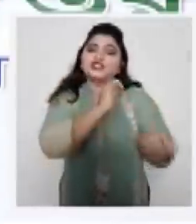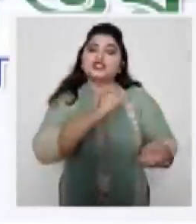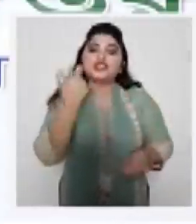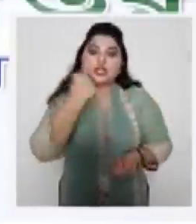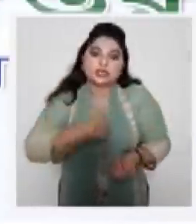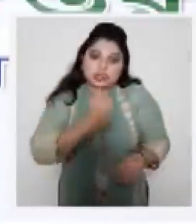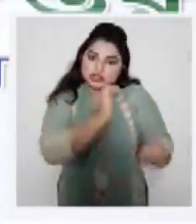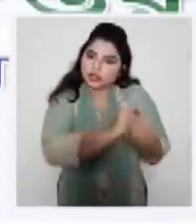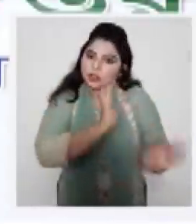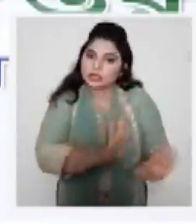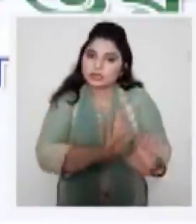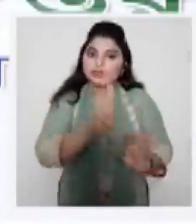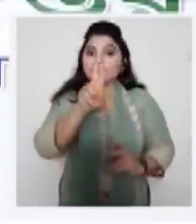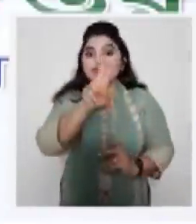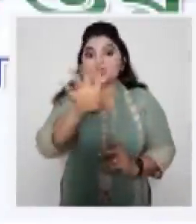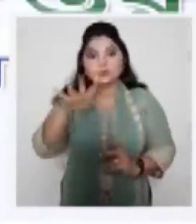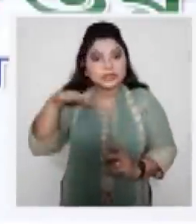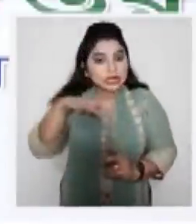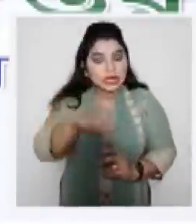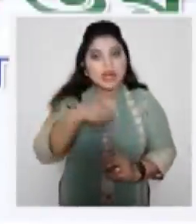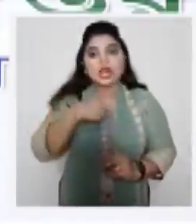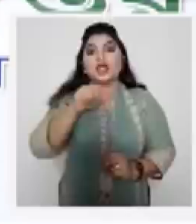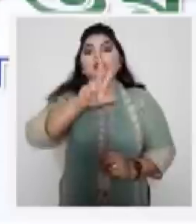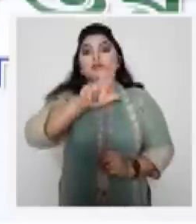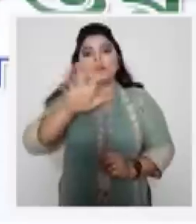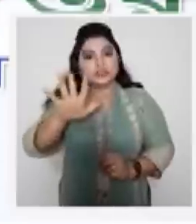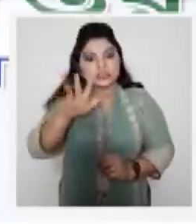1,75,217টি এবং সংগৃহীত হয়েছে এই পর্যন্ত